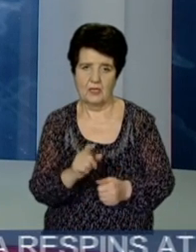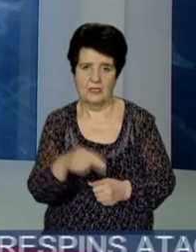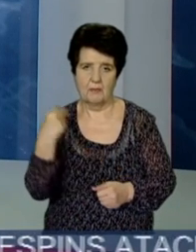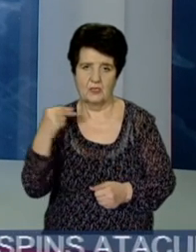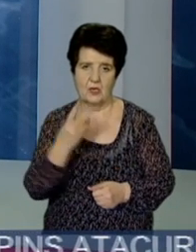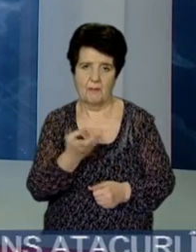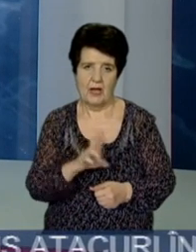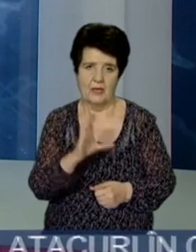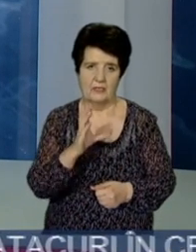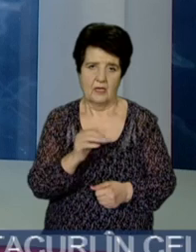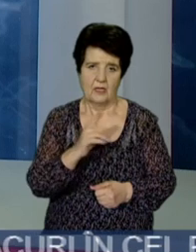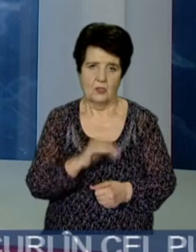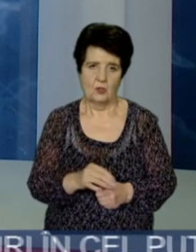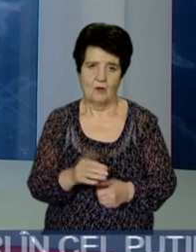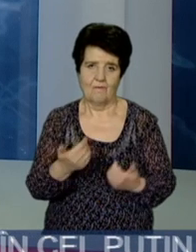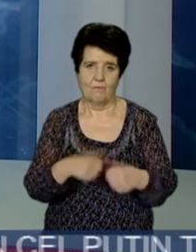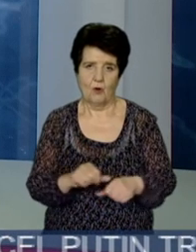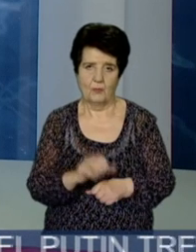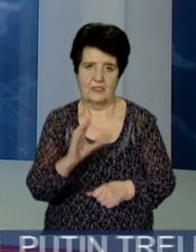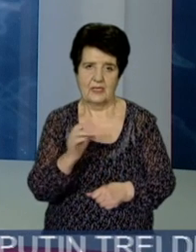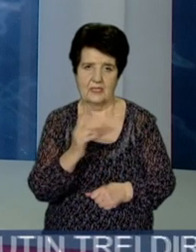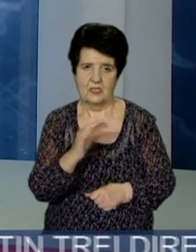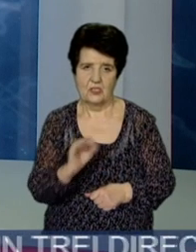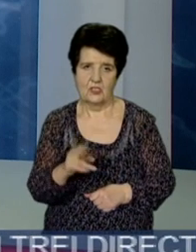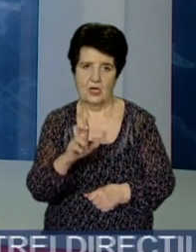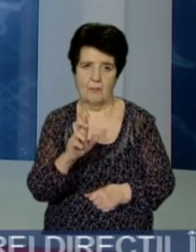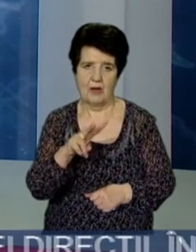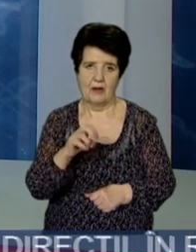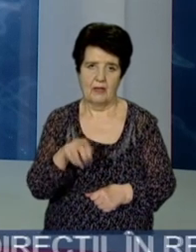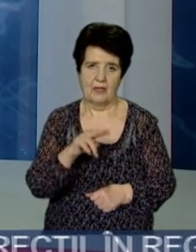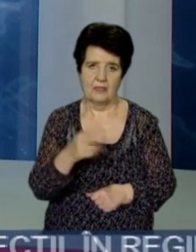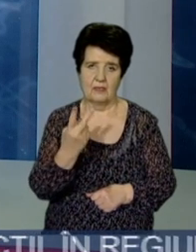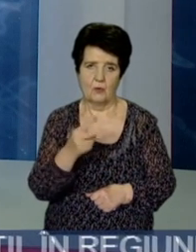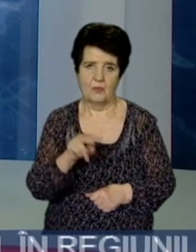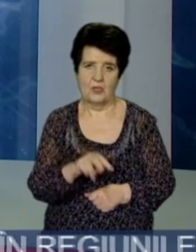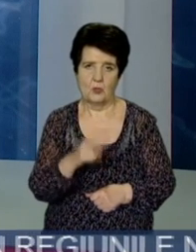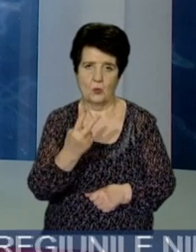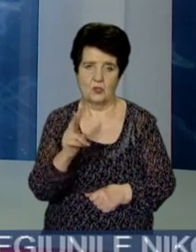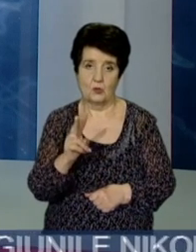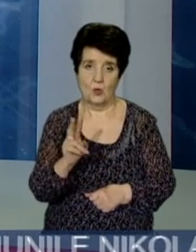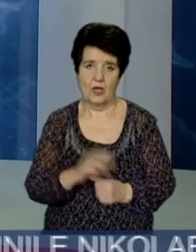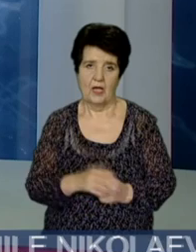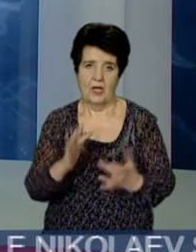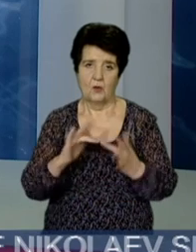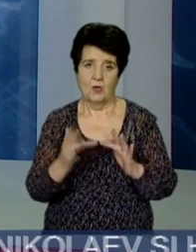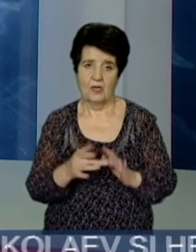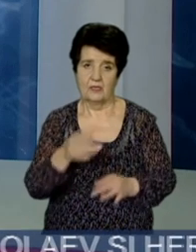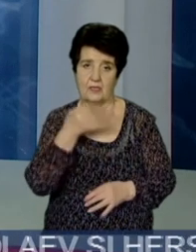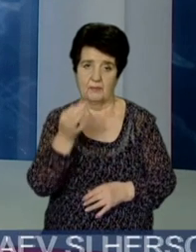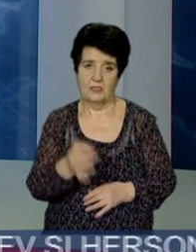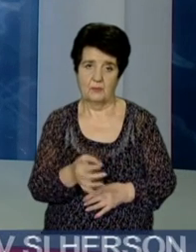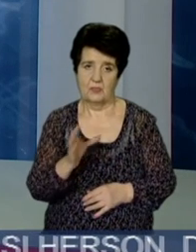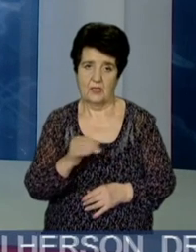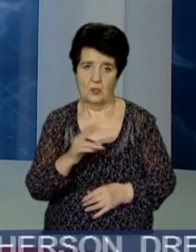țării, Maia Sandu, la forumul strategic BLED 2022, la care a participat în format online. Sandu a mai menționat că